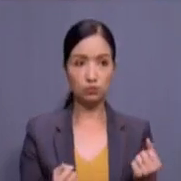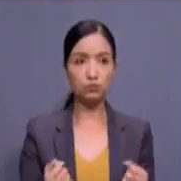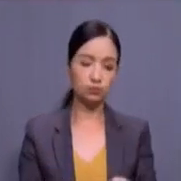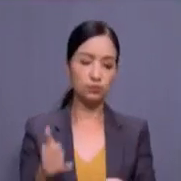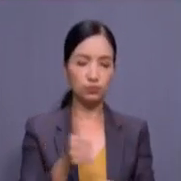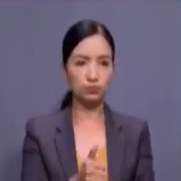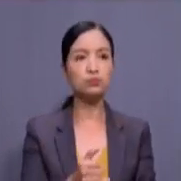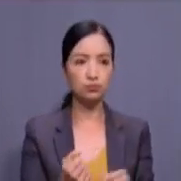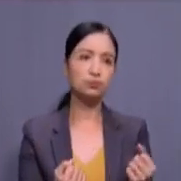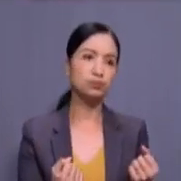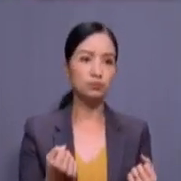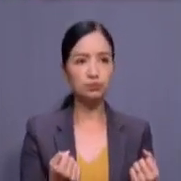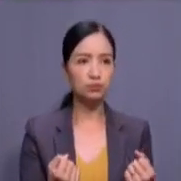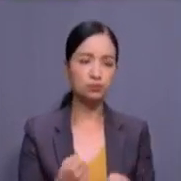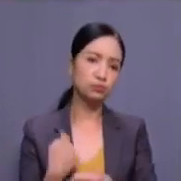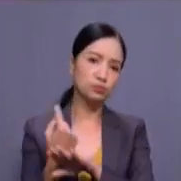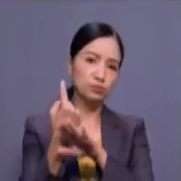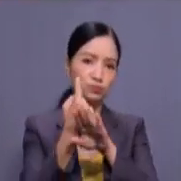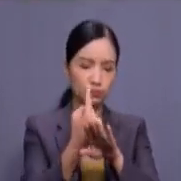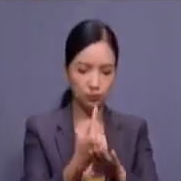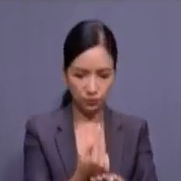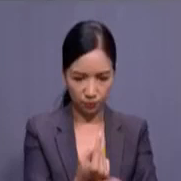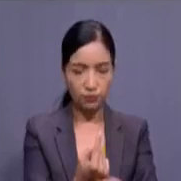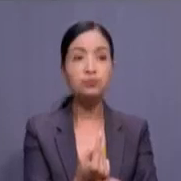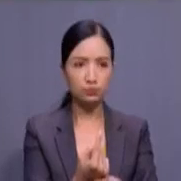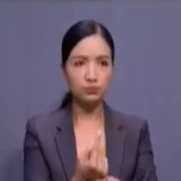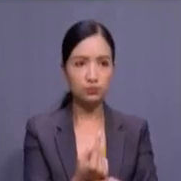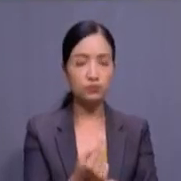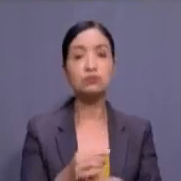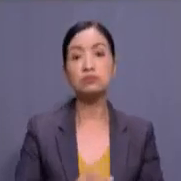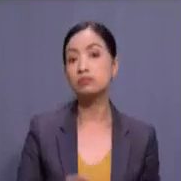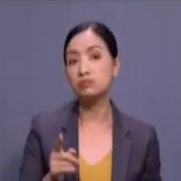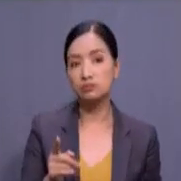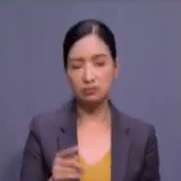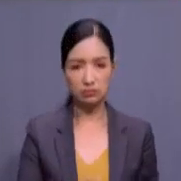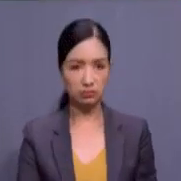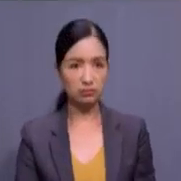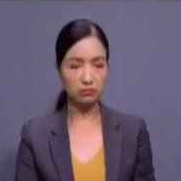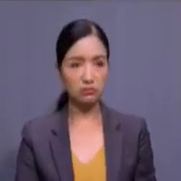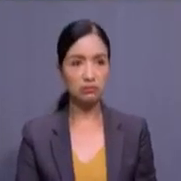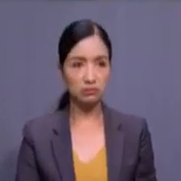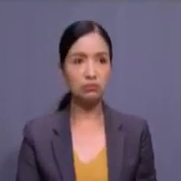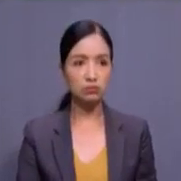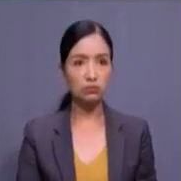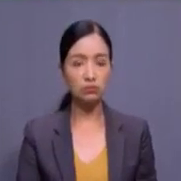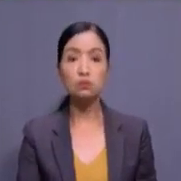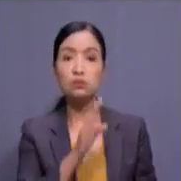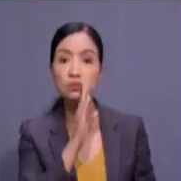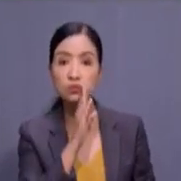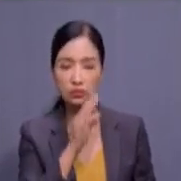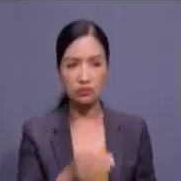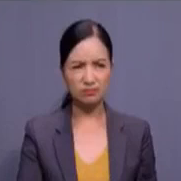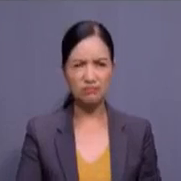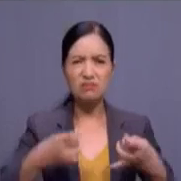ามารถสลายซากช้างได้ทันทีนะคะแล้วการขึ้นโดรนแบบนี้เนี่ยเขาติดตามเจ้าหน้าที่เพื่อความปลอดภัยด้วยคือถ้าหากสมมุติว่